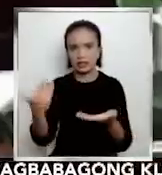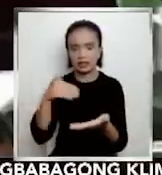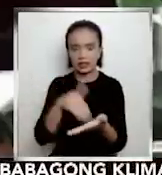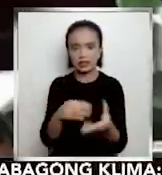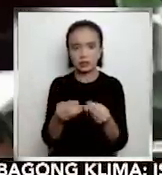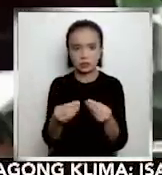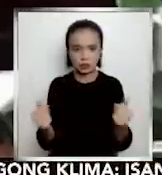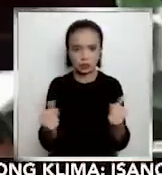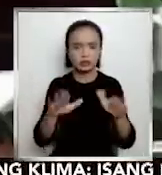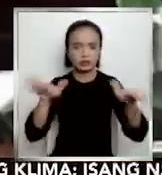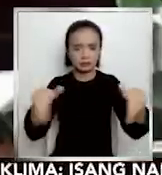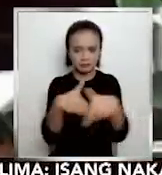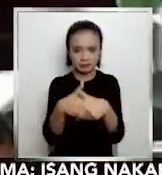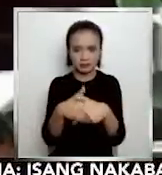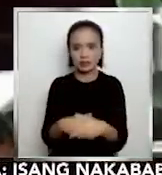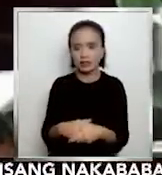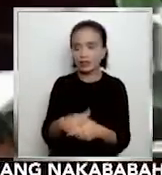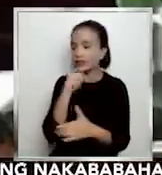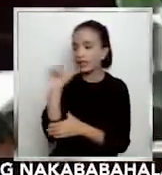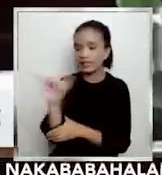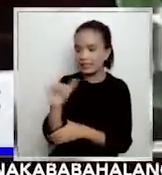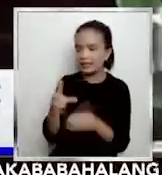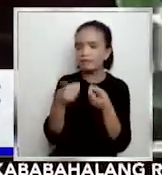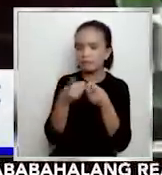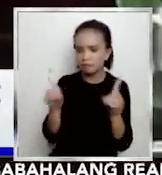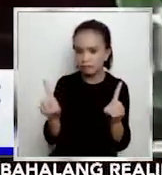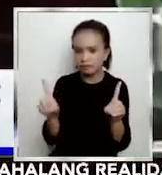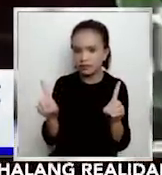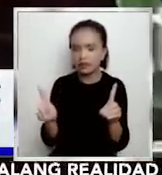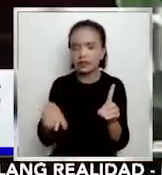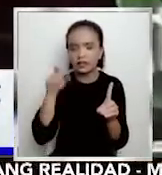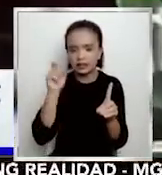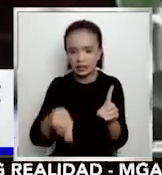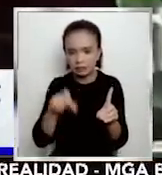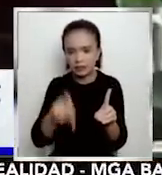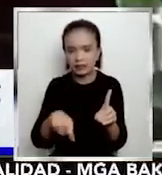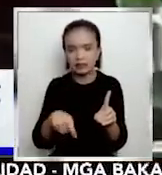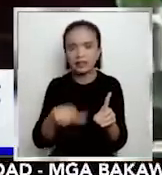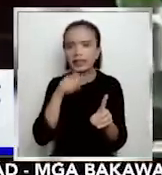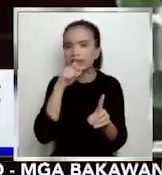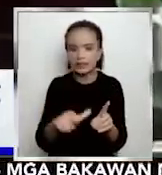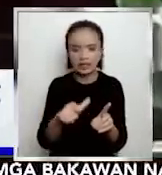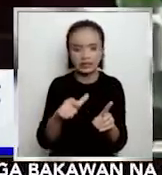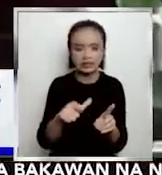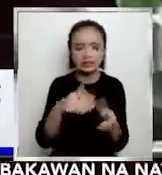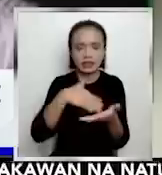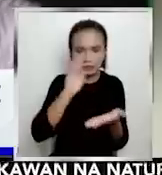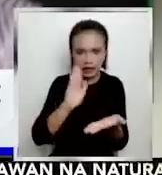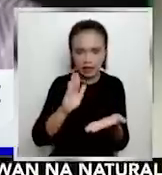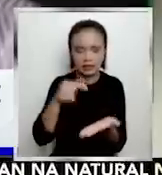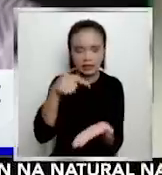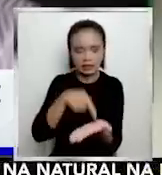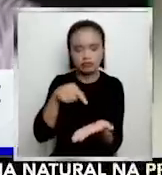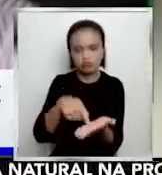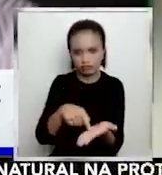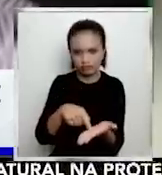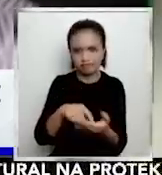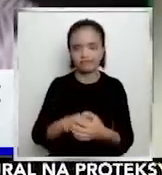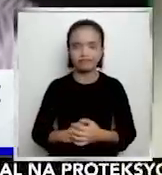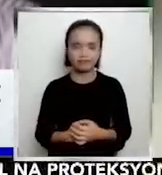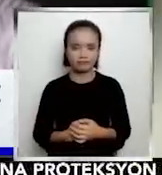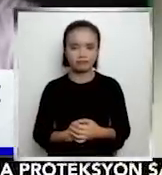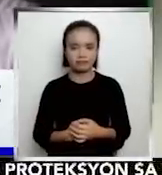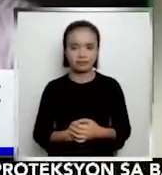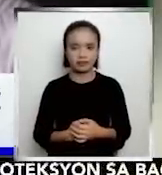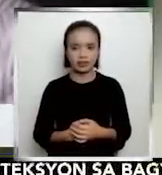Unlike a divorce proceeding which is mandated to be inexpensive, affordable and expeditious. Poor women are left